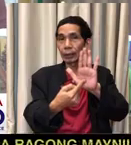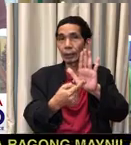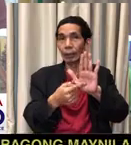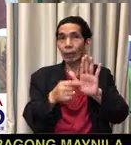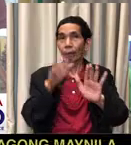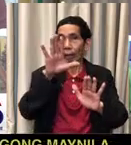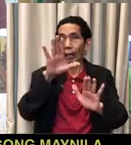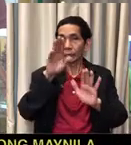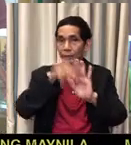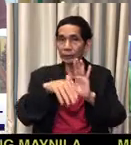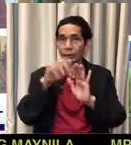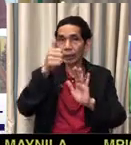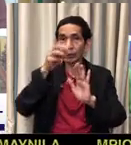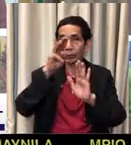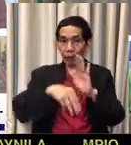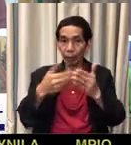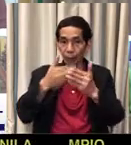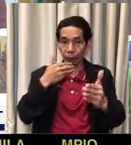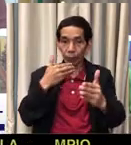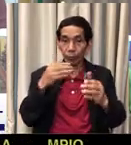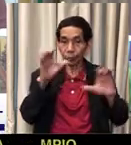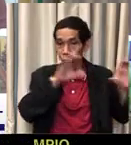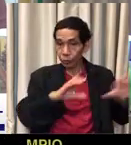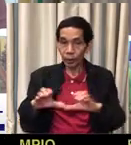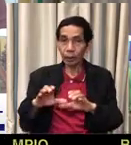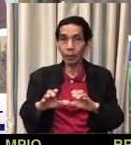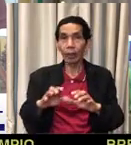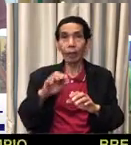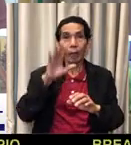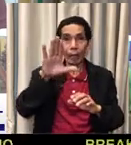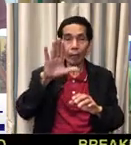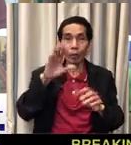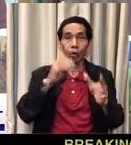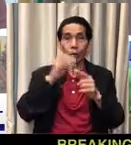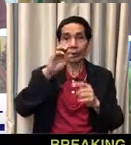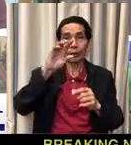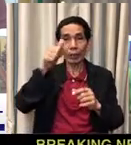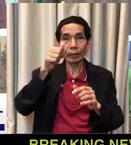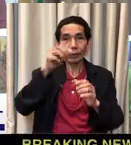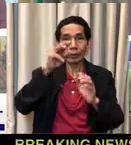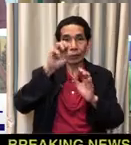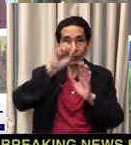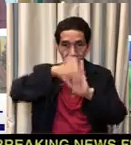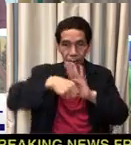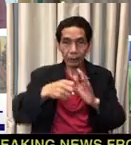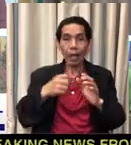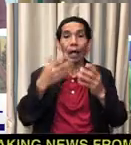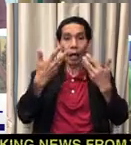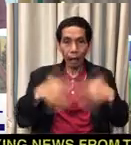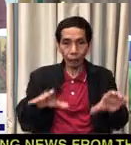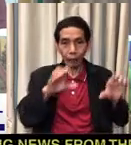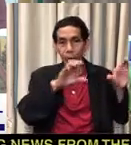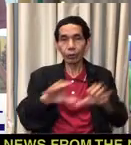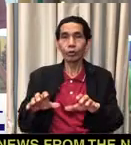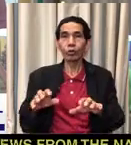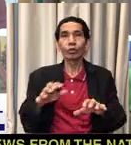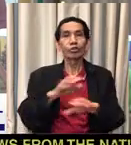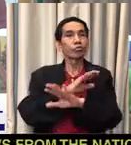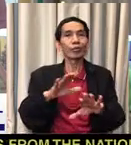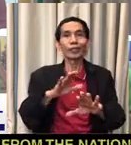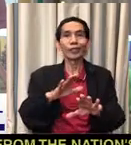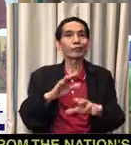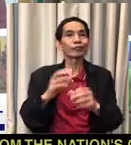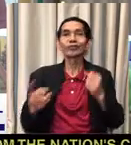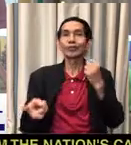5 seconds, 10 seconds before mong ginawa at 5 or 10 seconds mo after mong ginawa. Kaya wala ka talagang